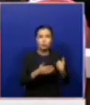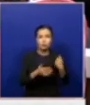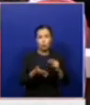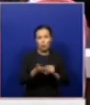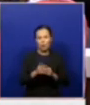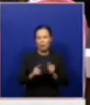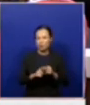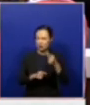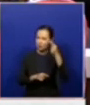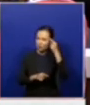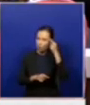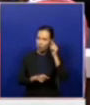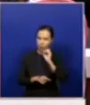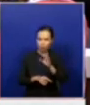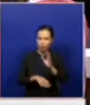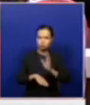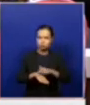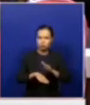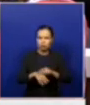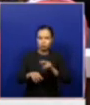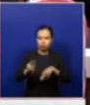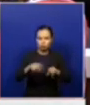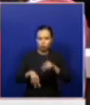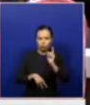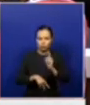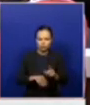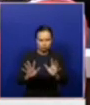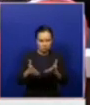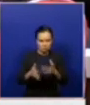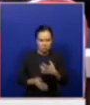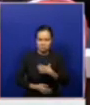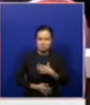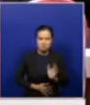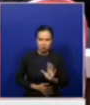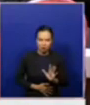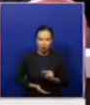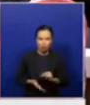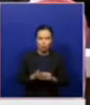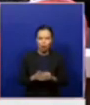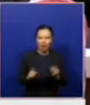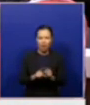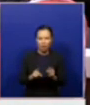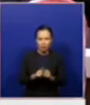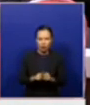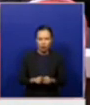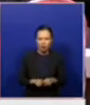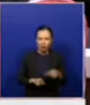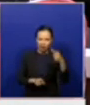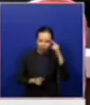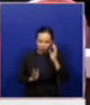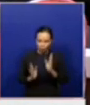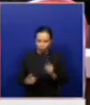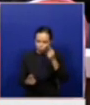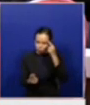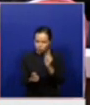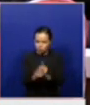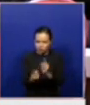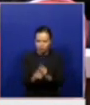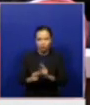ณว่าไม่อยากตรวจสอบจริงจังเกรงจะรูปหน้าปะจมูกถ้าเป็นเช่น